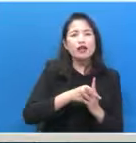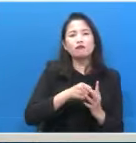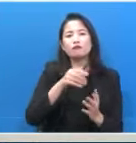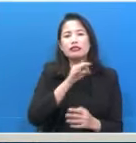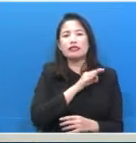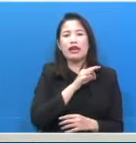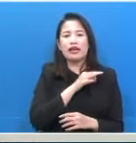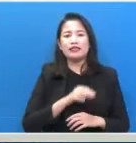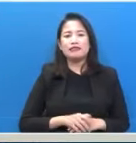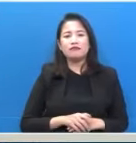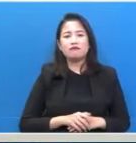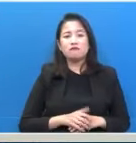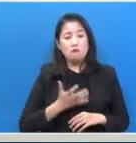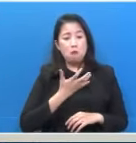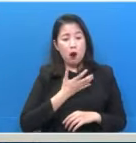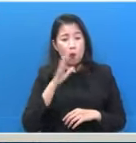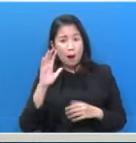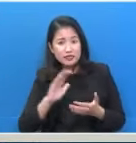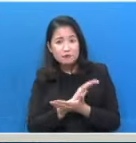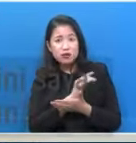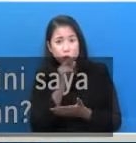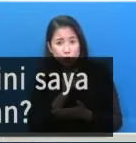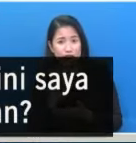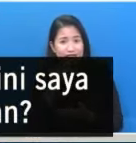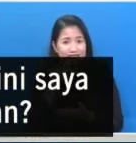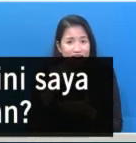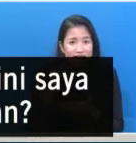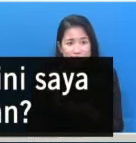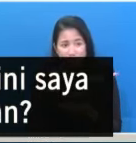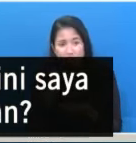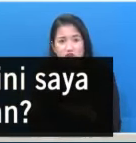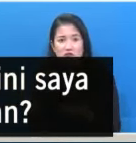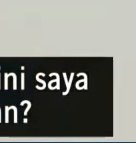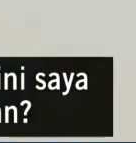would like to take the opportunity to ask you,